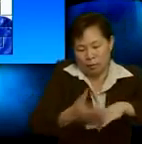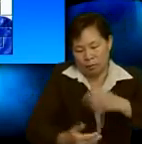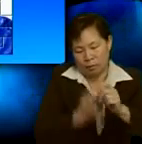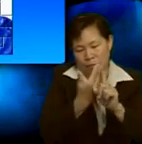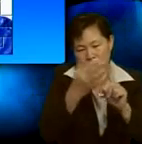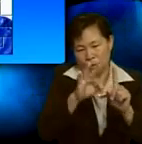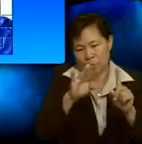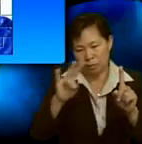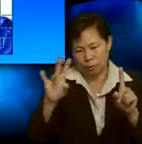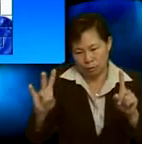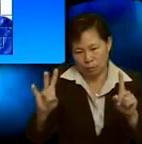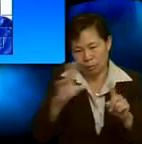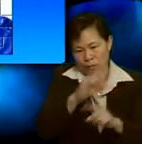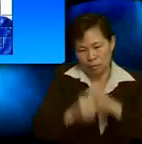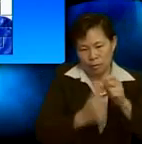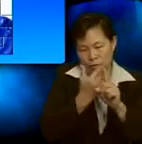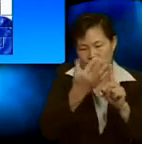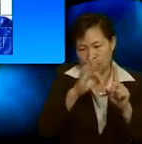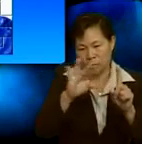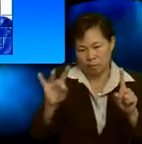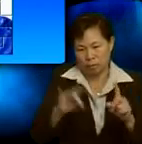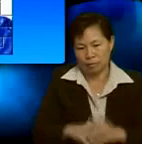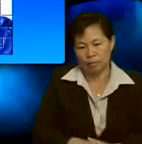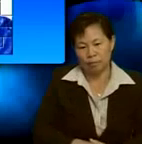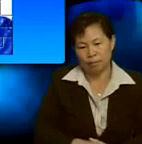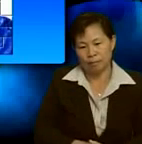pada tahun 1977 dan 1978.